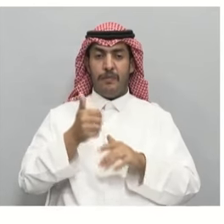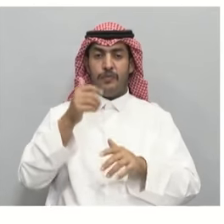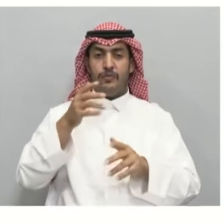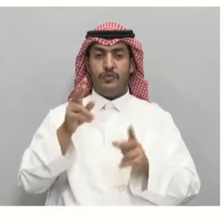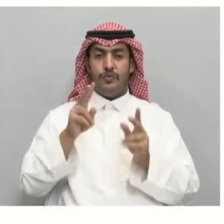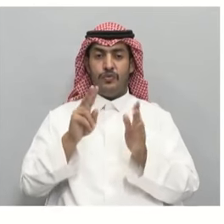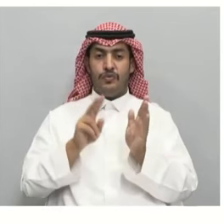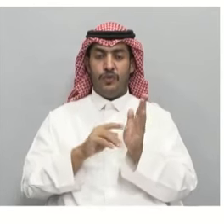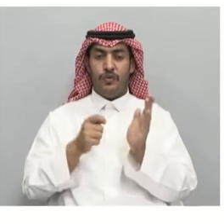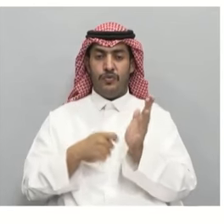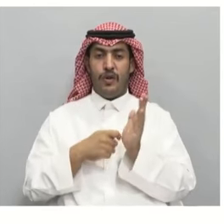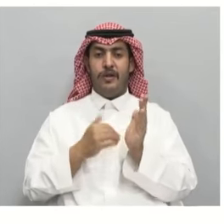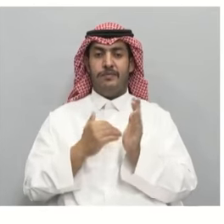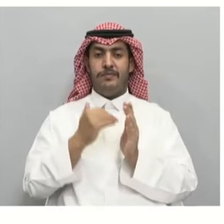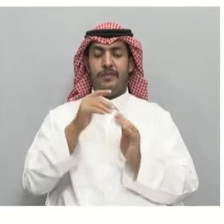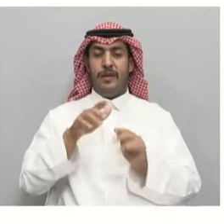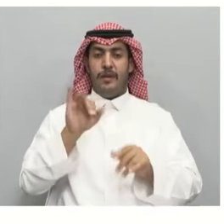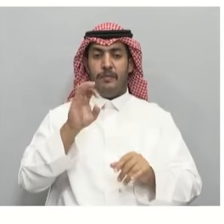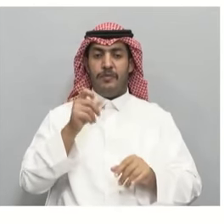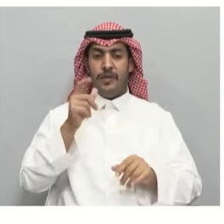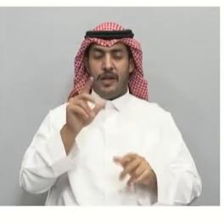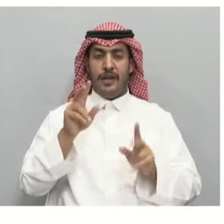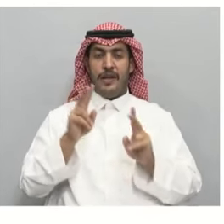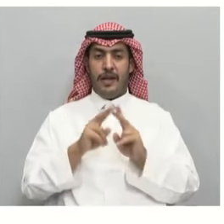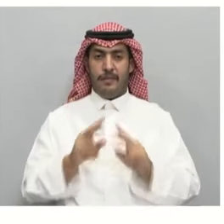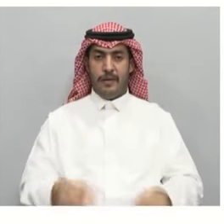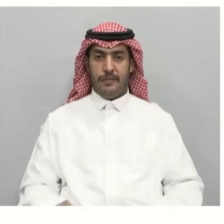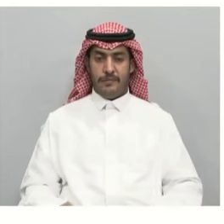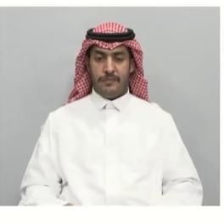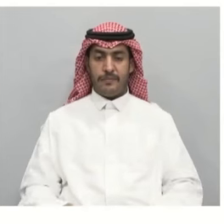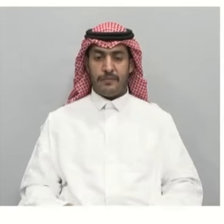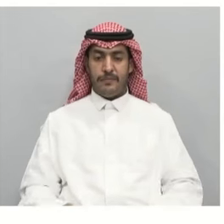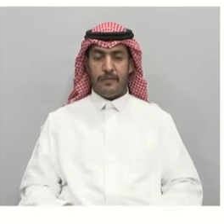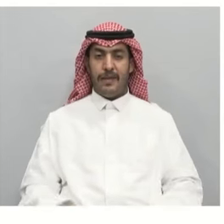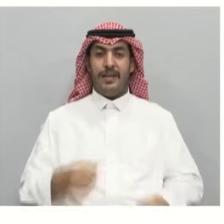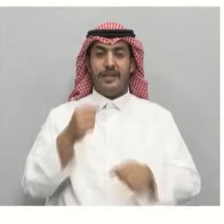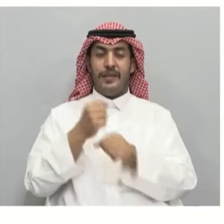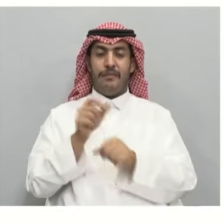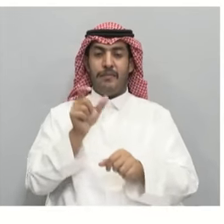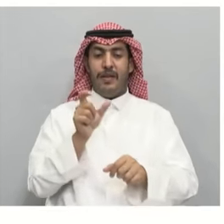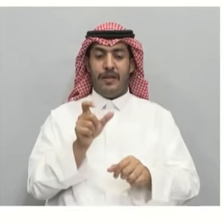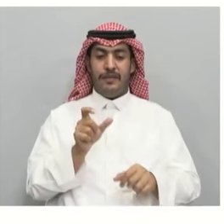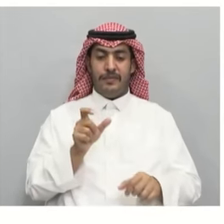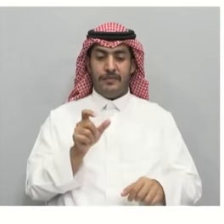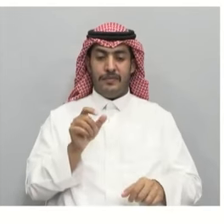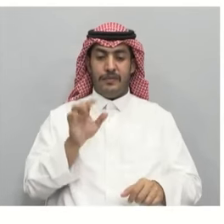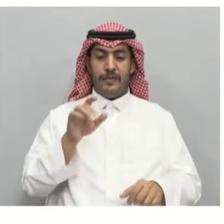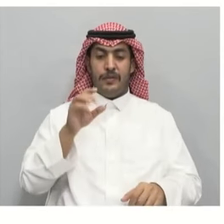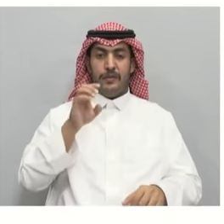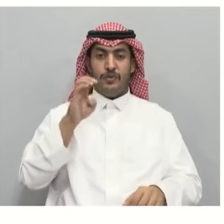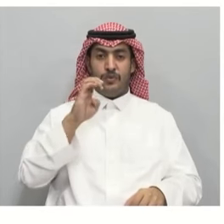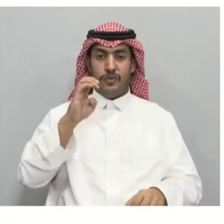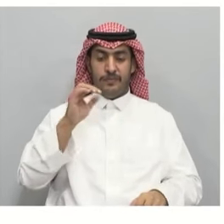الشحنات اللي هو المجال الكهربائي استخدام المفردات اجب عن